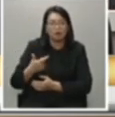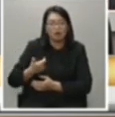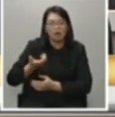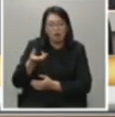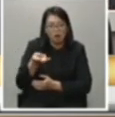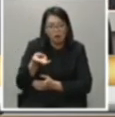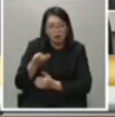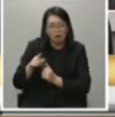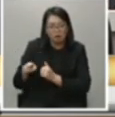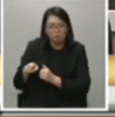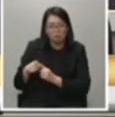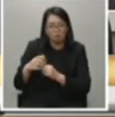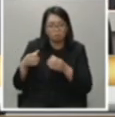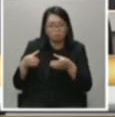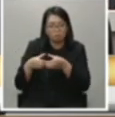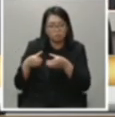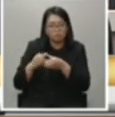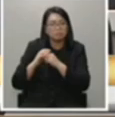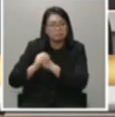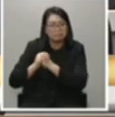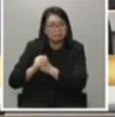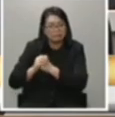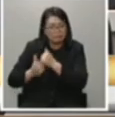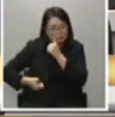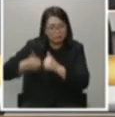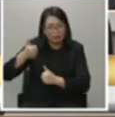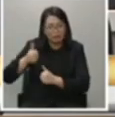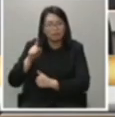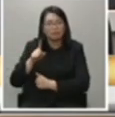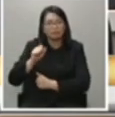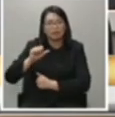งคนสำคัญจีนได้จำนวน